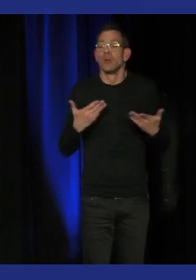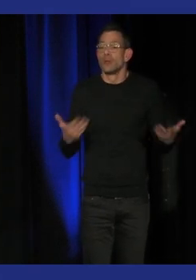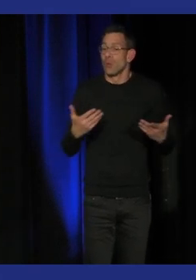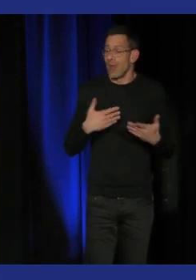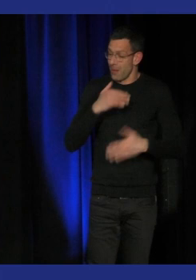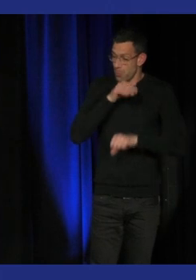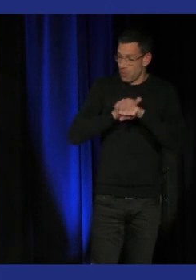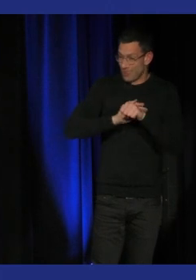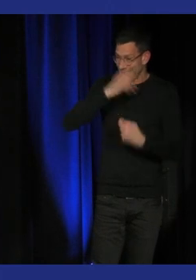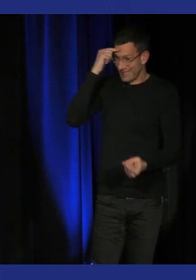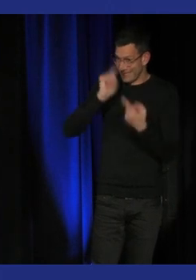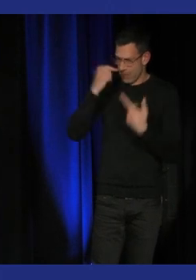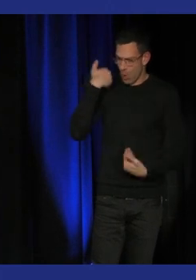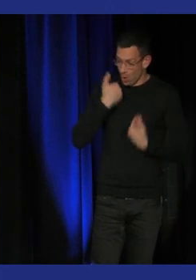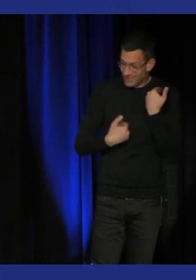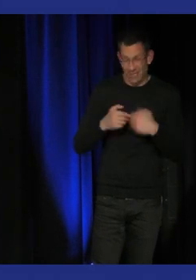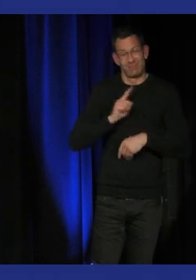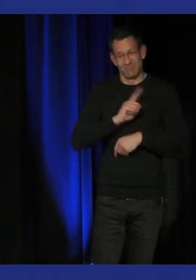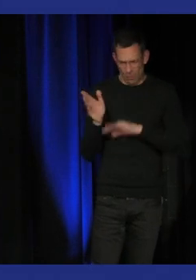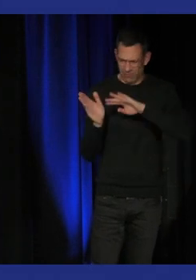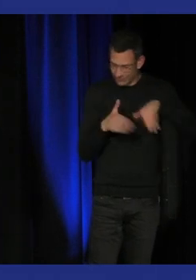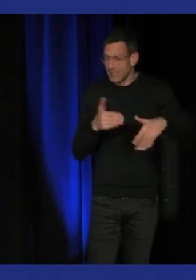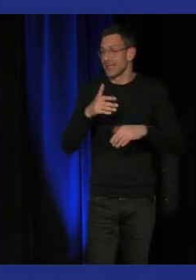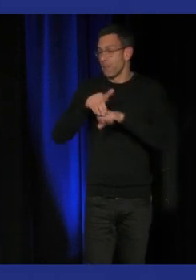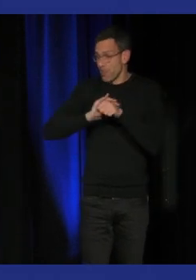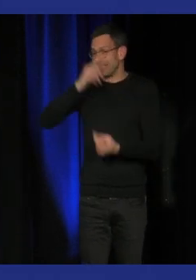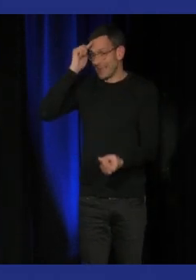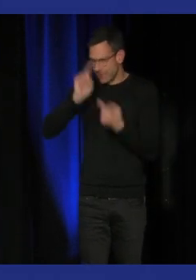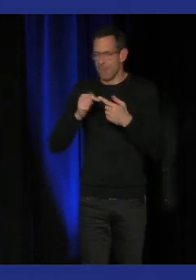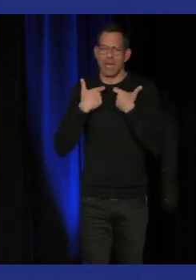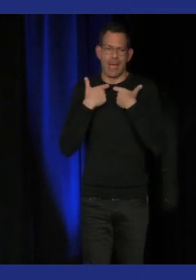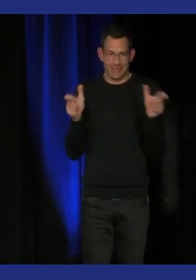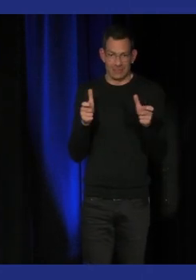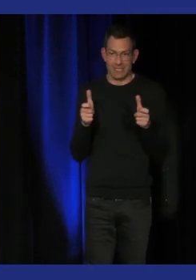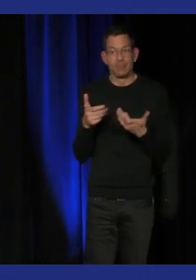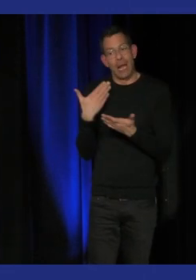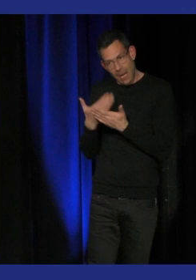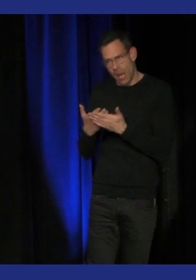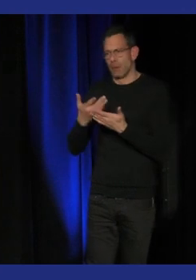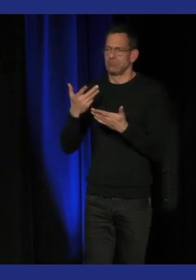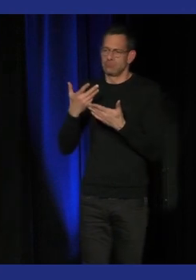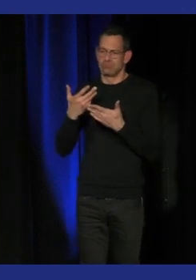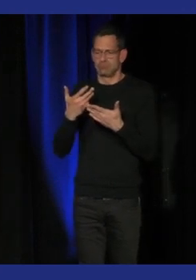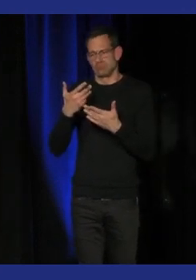de handicap, on est sur une politique d'accessibilité. Et c'est dans ce sens-là qu'on peut parler d'invention de l'accessibilité.